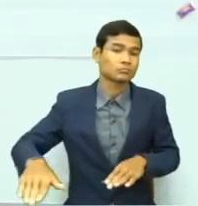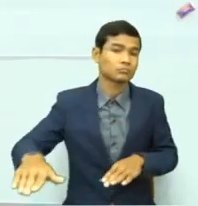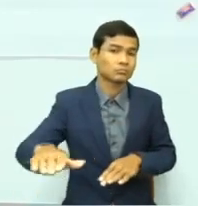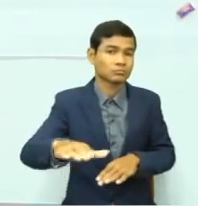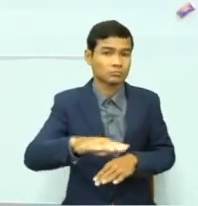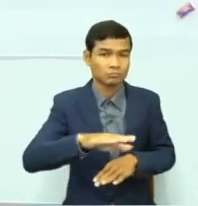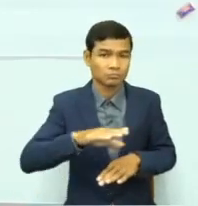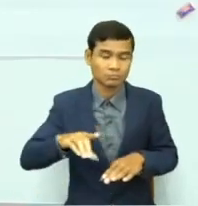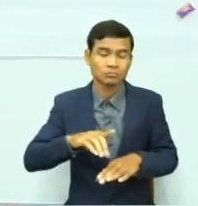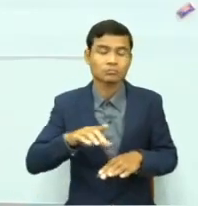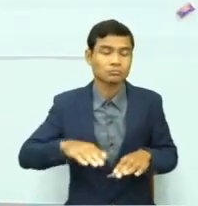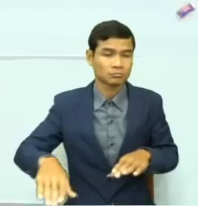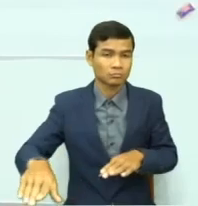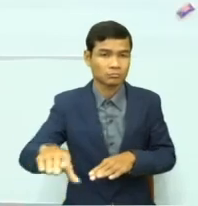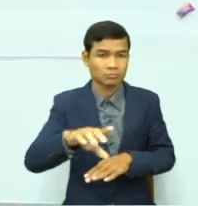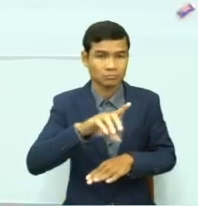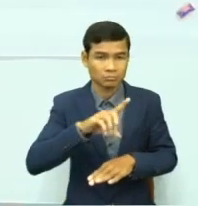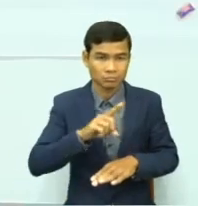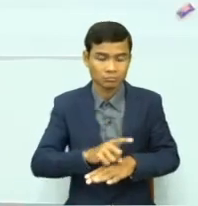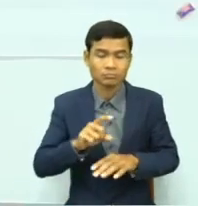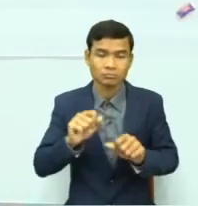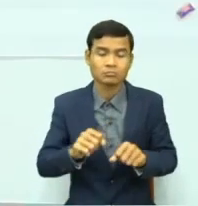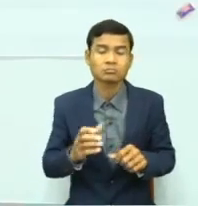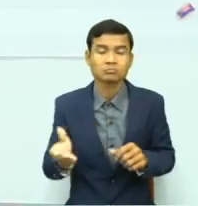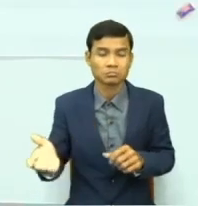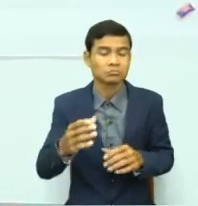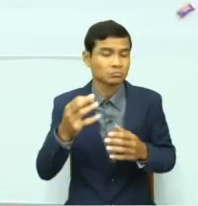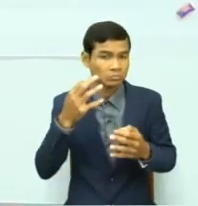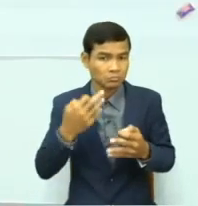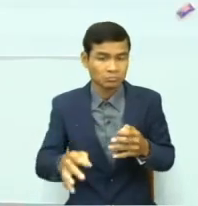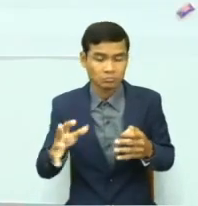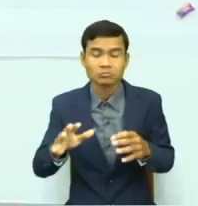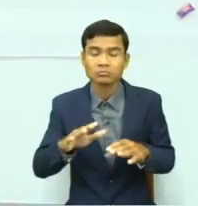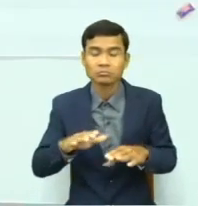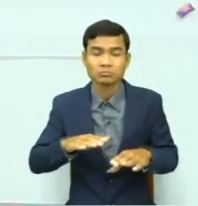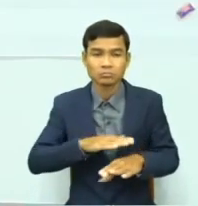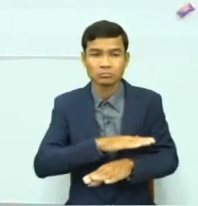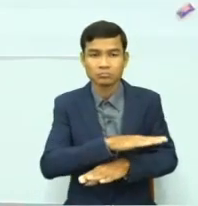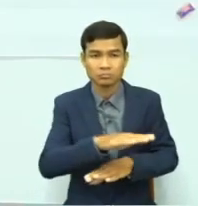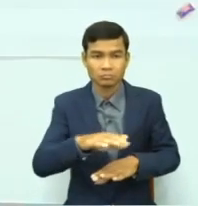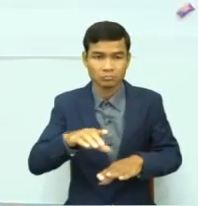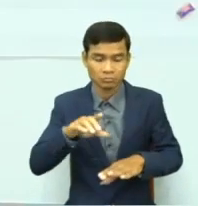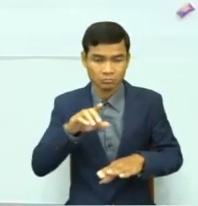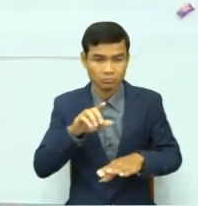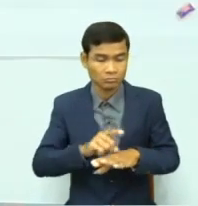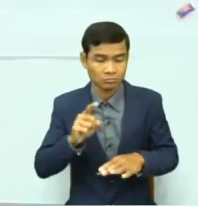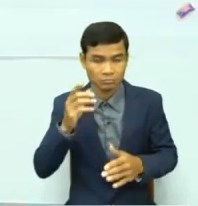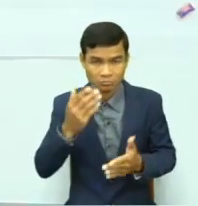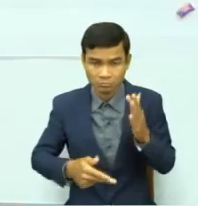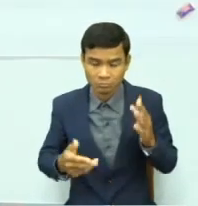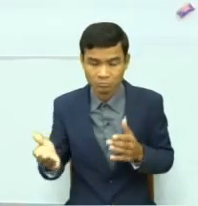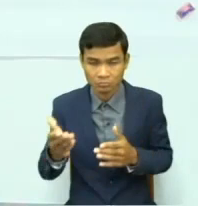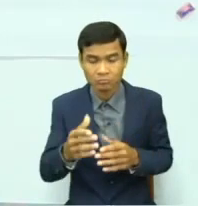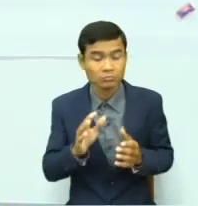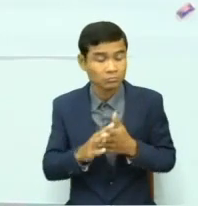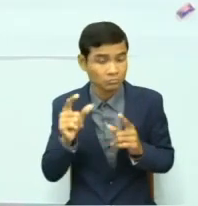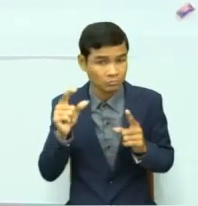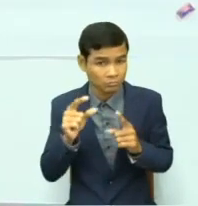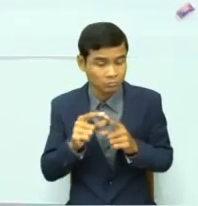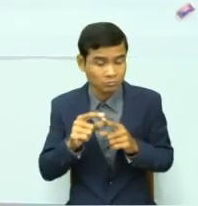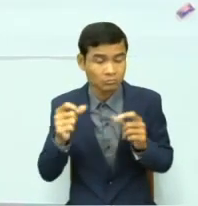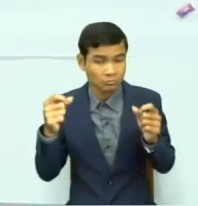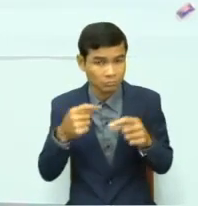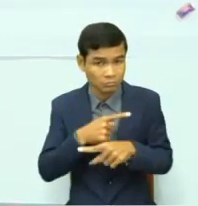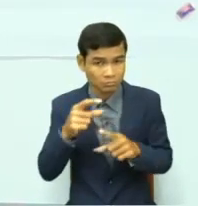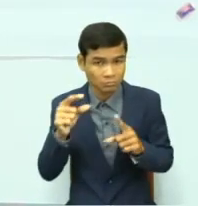khoác hạt khoác chẳng lọc ở cái lại nà mùi tên chẳng tươi nằm bánh cư bị ở vầy tớ con chá mới còn nằm đắng